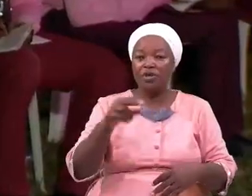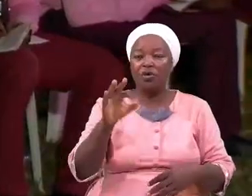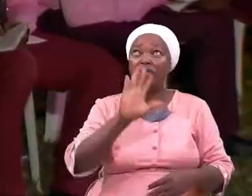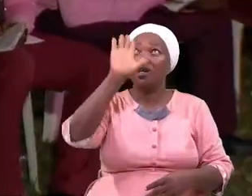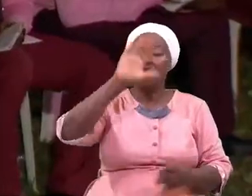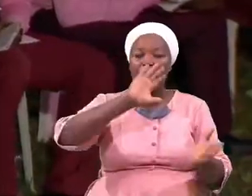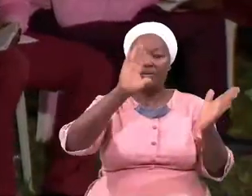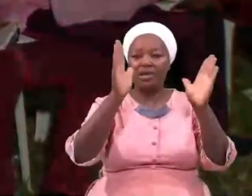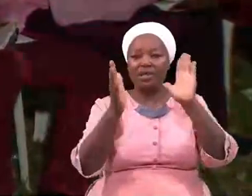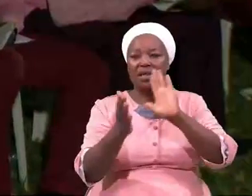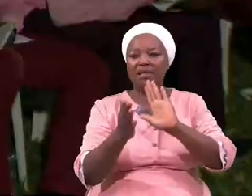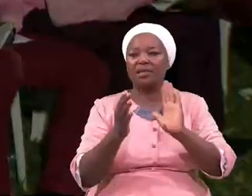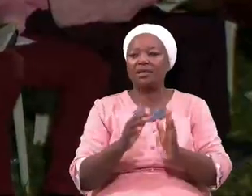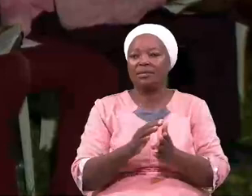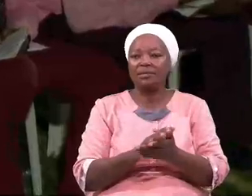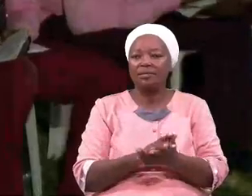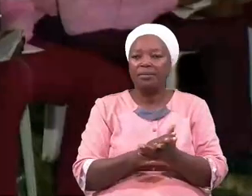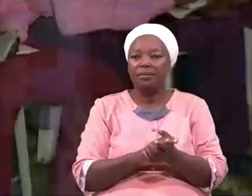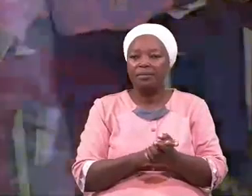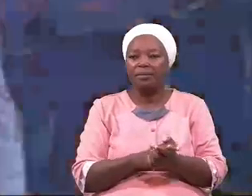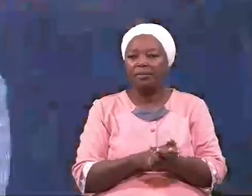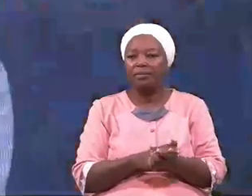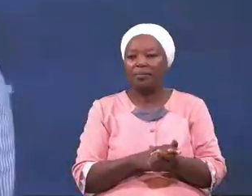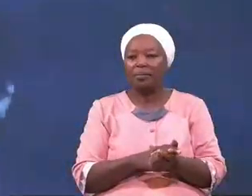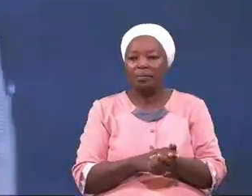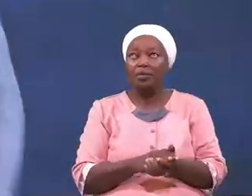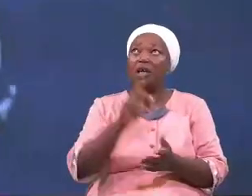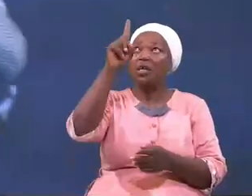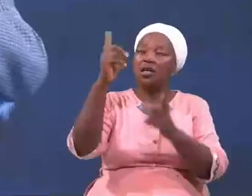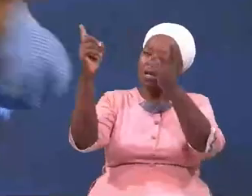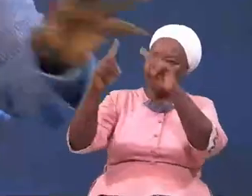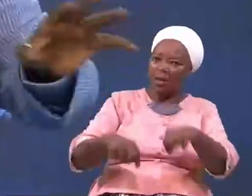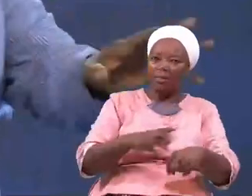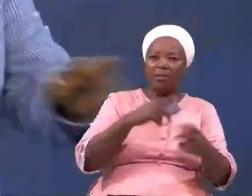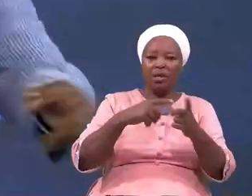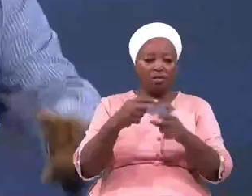Il y a l'obéissance à son précepte.